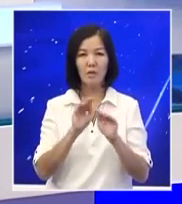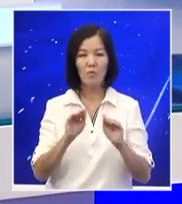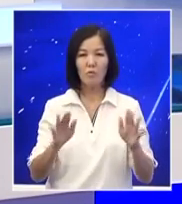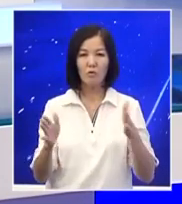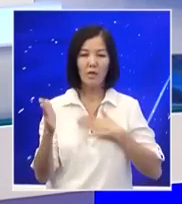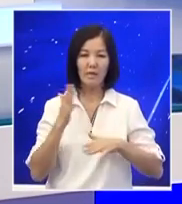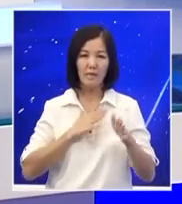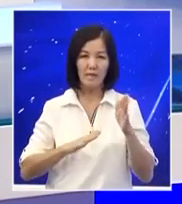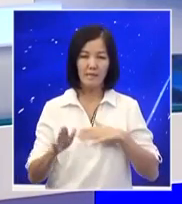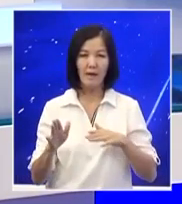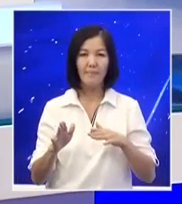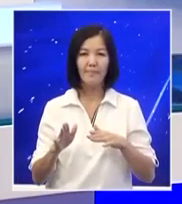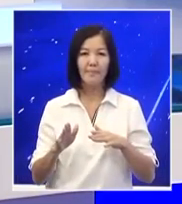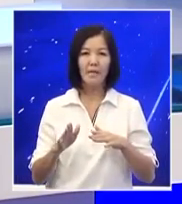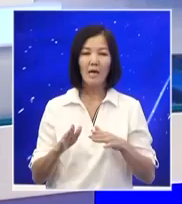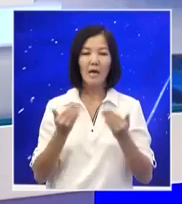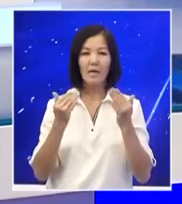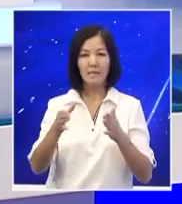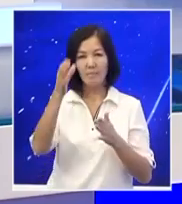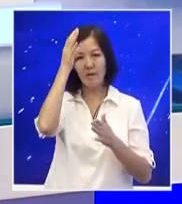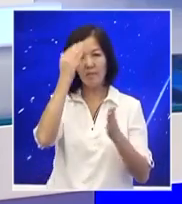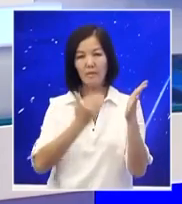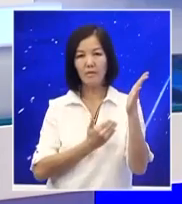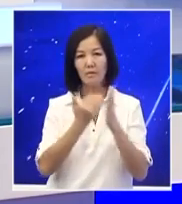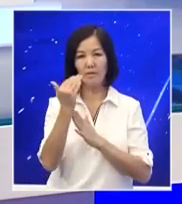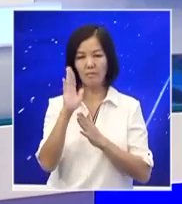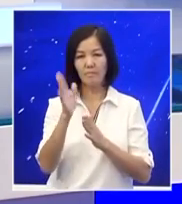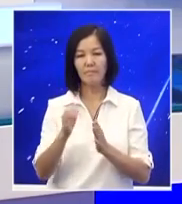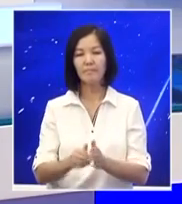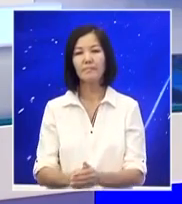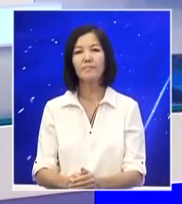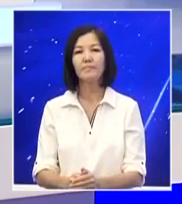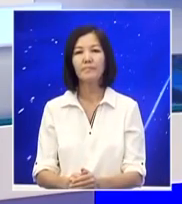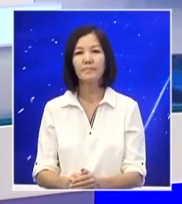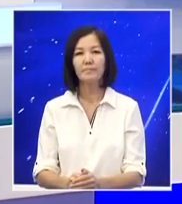да, оқушылар да риза, қарымы жоғары білім деңгейімен қайтармақ.